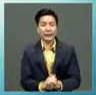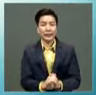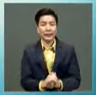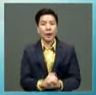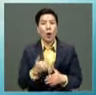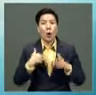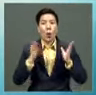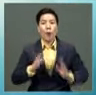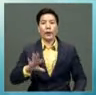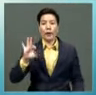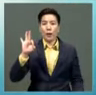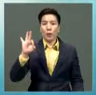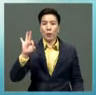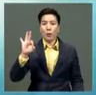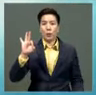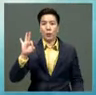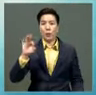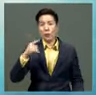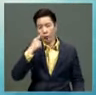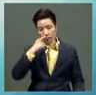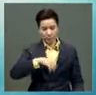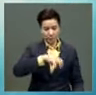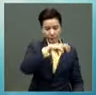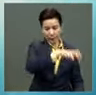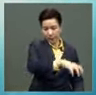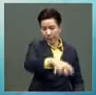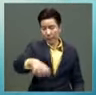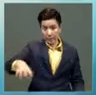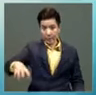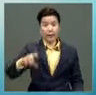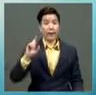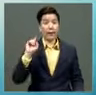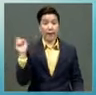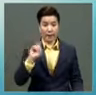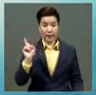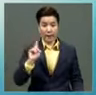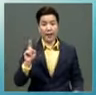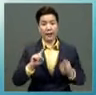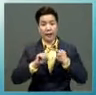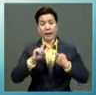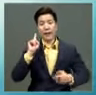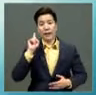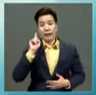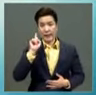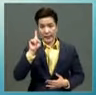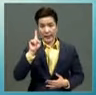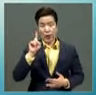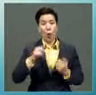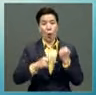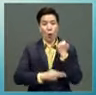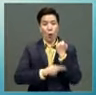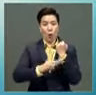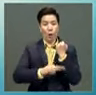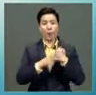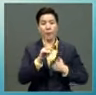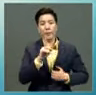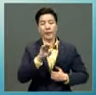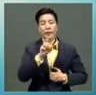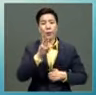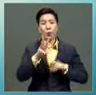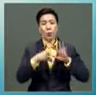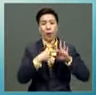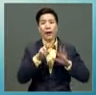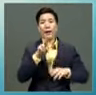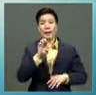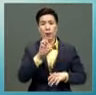น9คนจำแนกตามสถานที่สัมผัสดังนี้นะครับอันที่1คือโรงแรมดีวารีมีจำนวน7